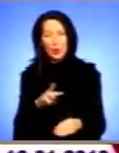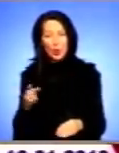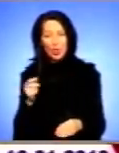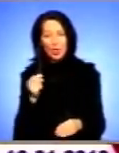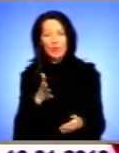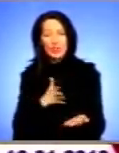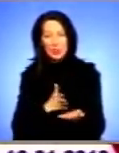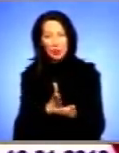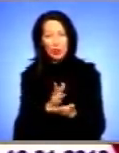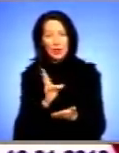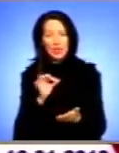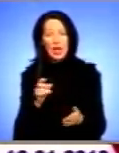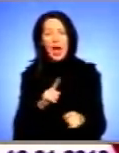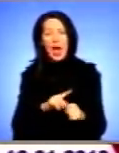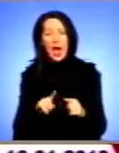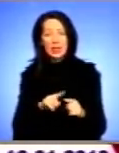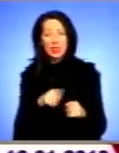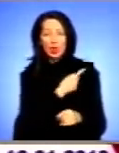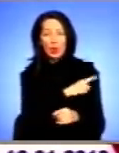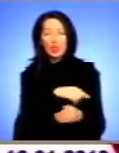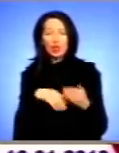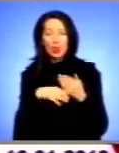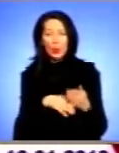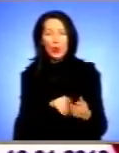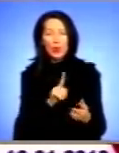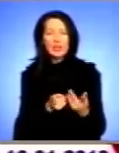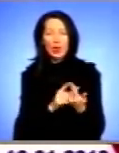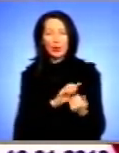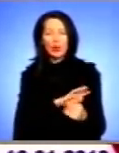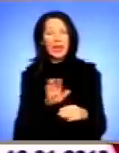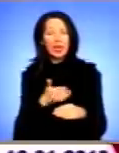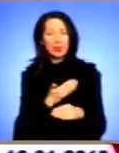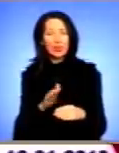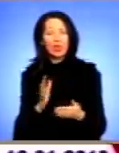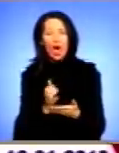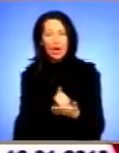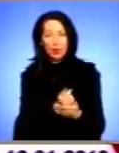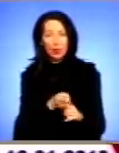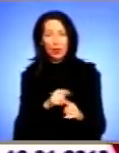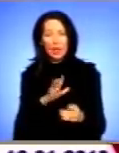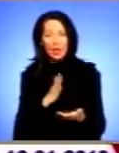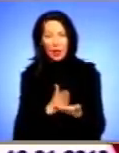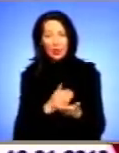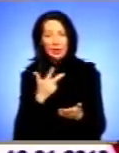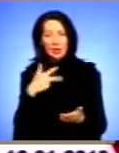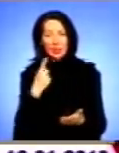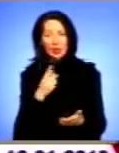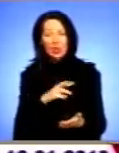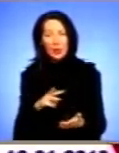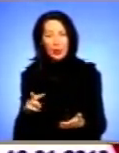спрямувати на екстрену медичну допомогу за рахунок нерозподіленого ресурсу, який складав 31 мільйон, якраз